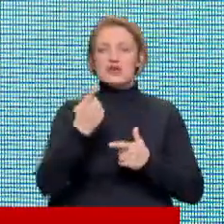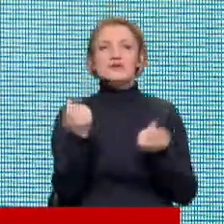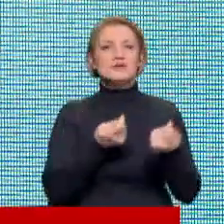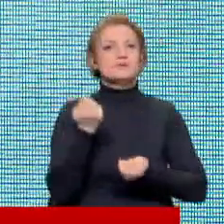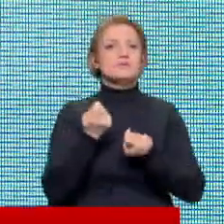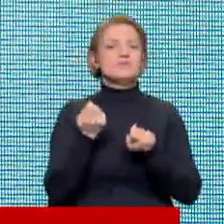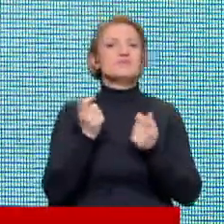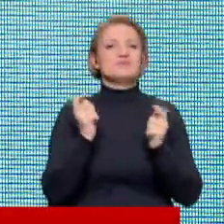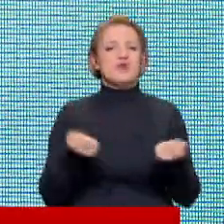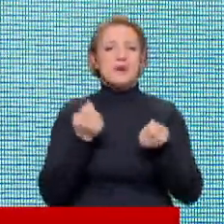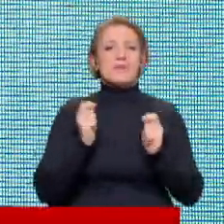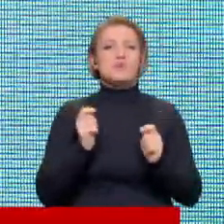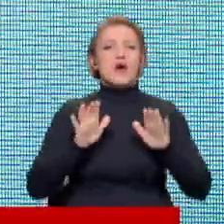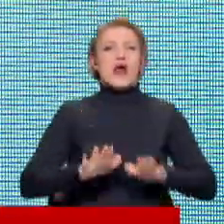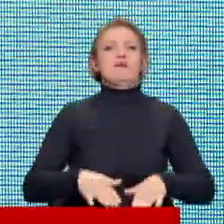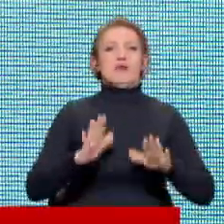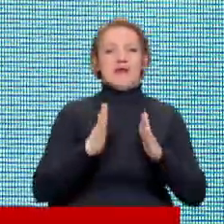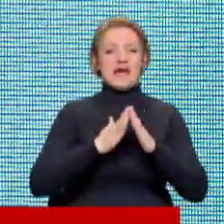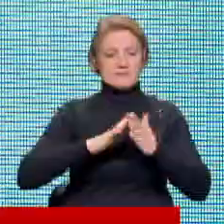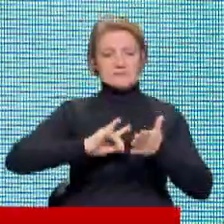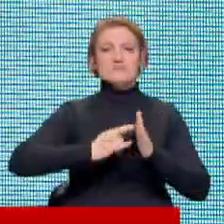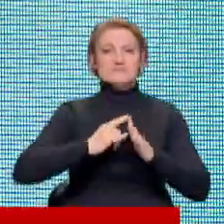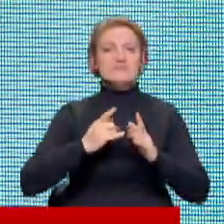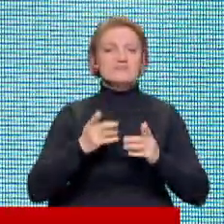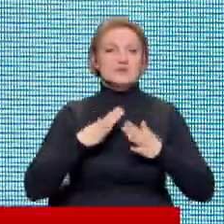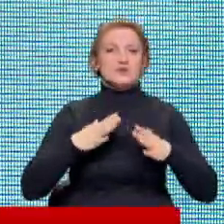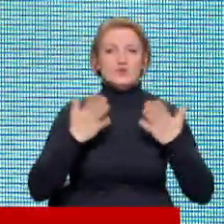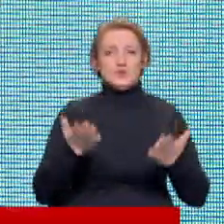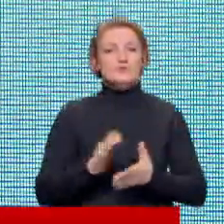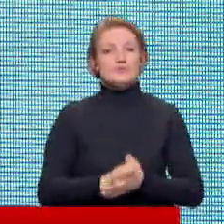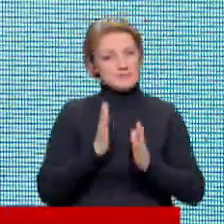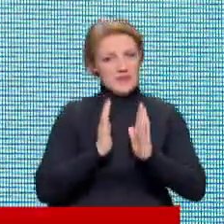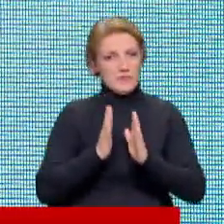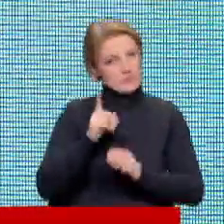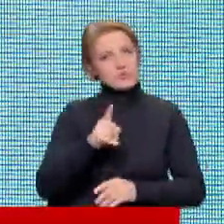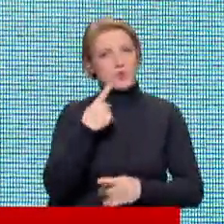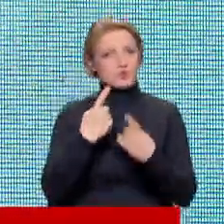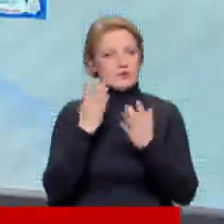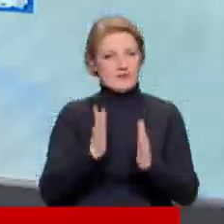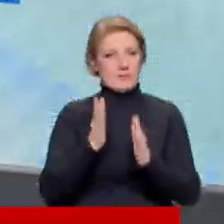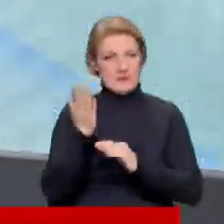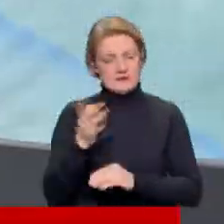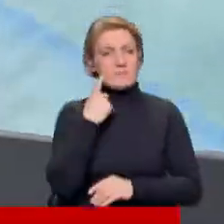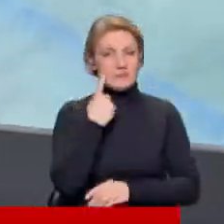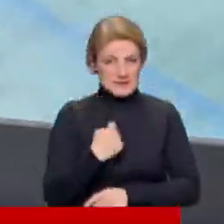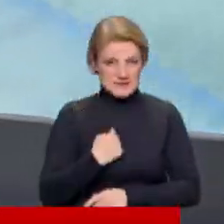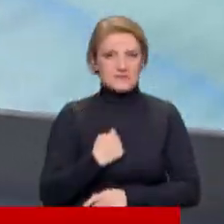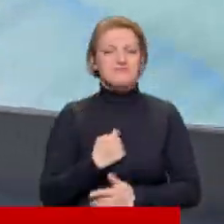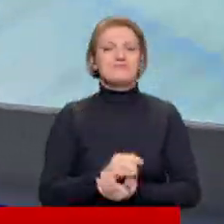çalışmak çalışmak zorunda kalmadan evimizi geçindirmek istiyoruz mesela devam ederiz bunu konuşmaya bakın